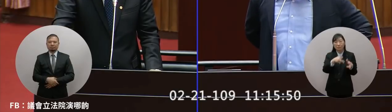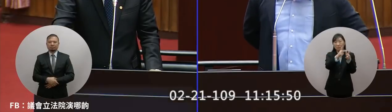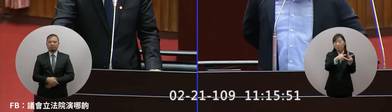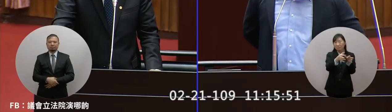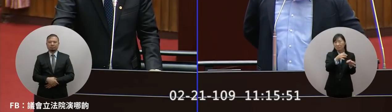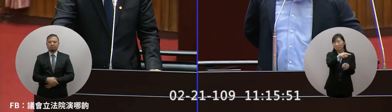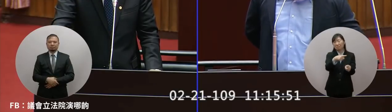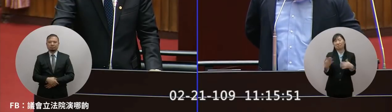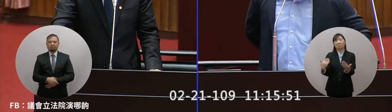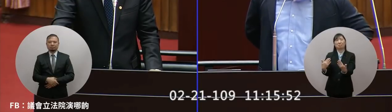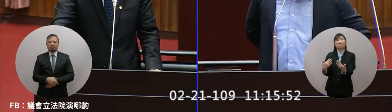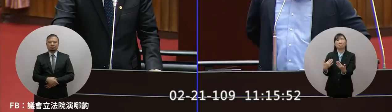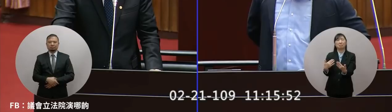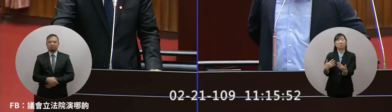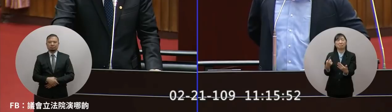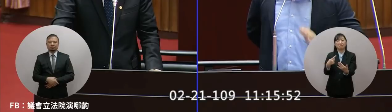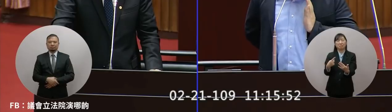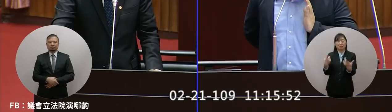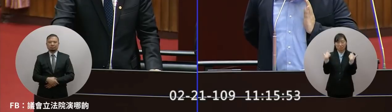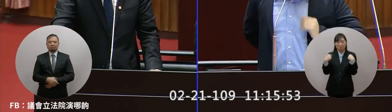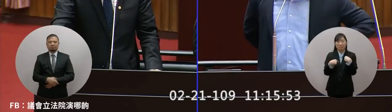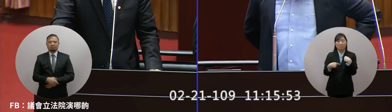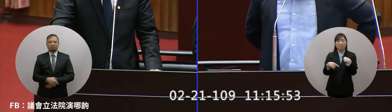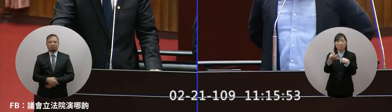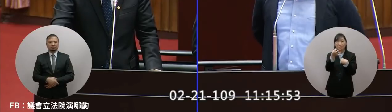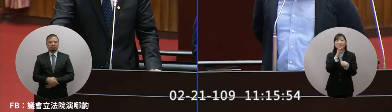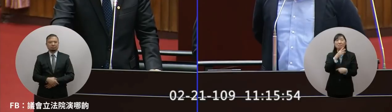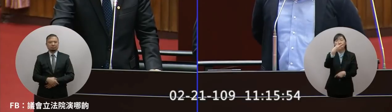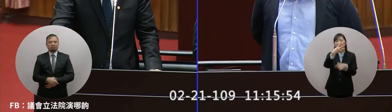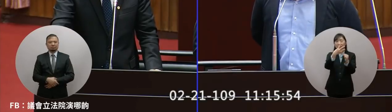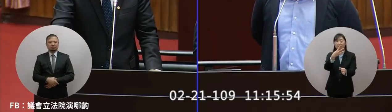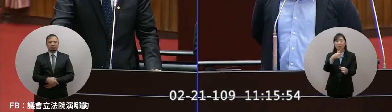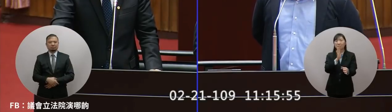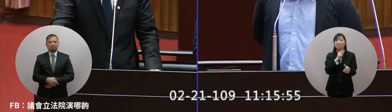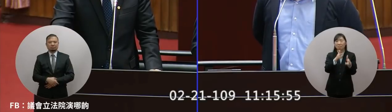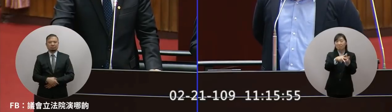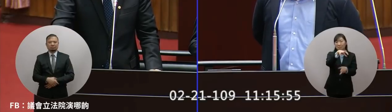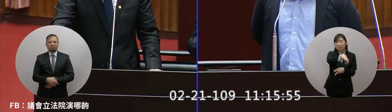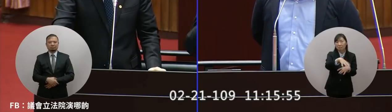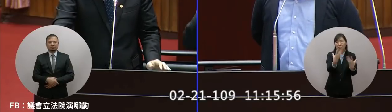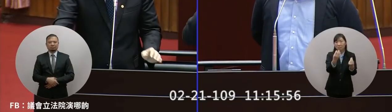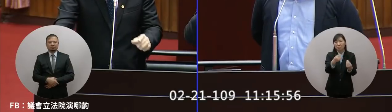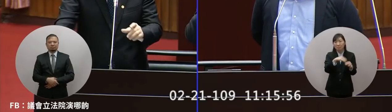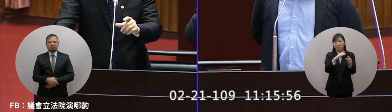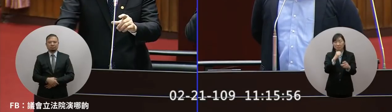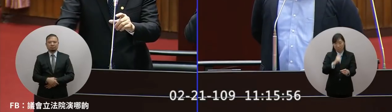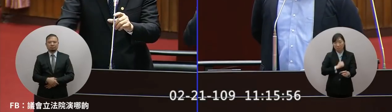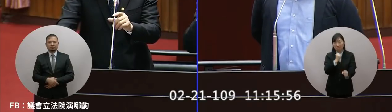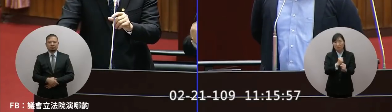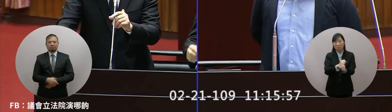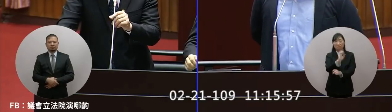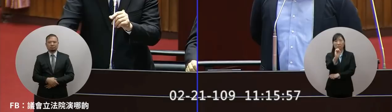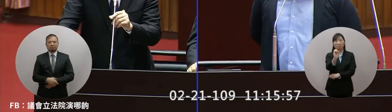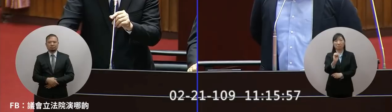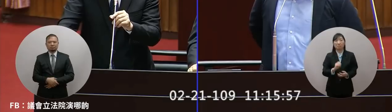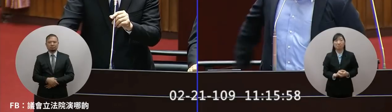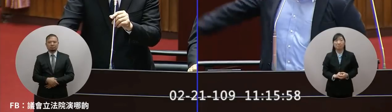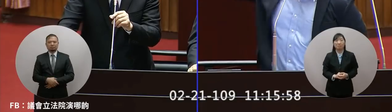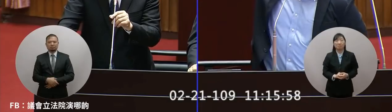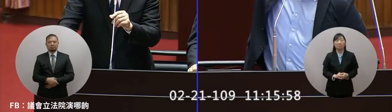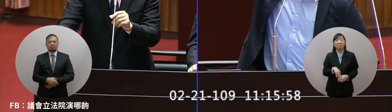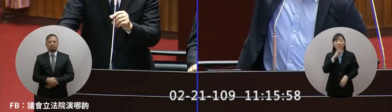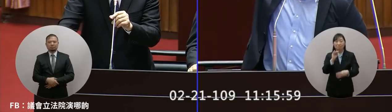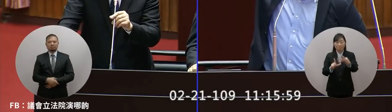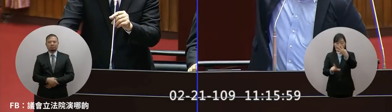非常清楚啊，资本额3亿。然后他连一个厂房都没有，也没进行生产，好，那到了这